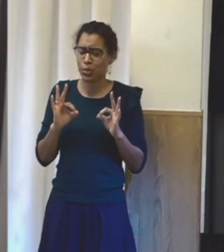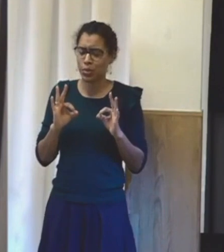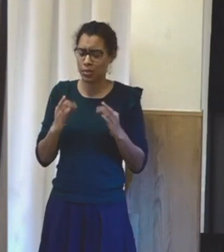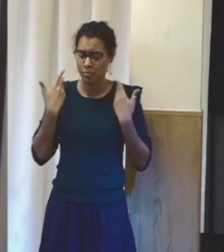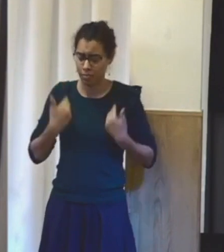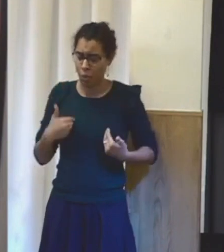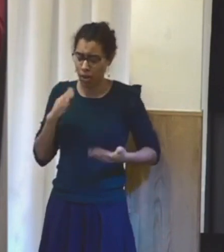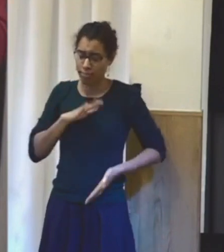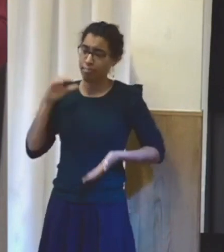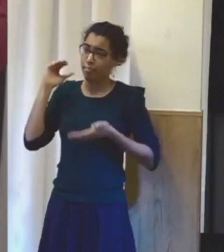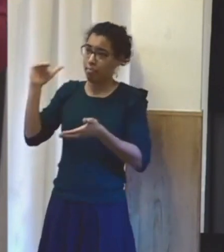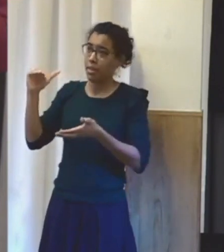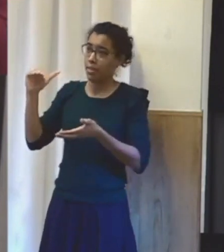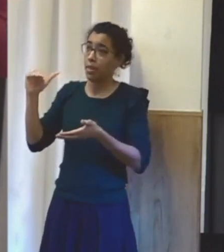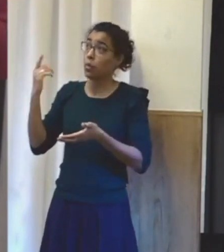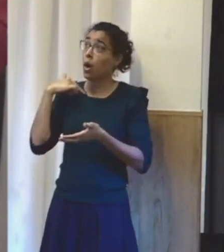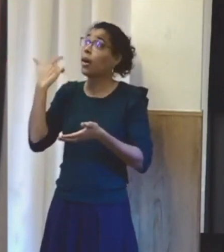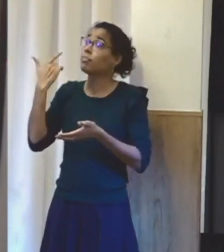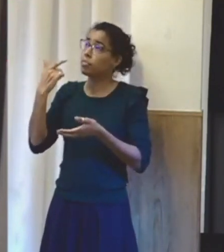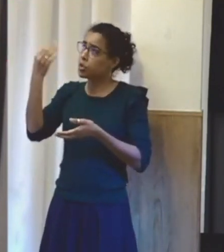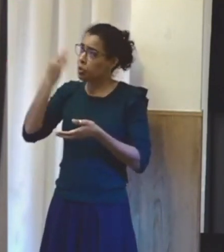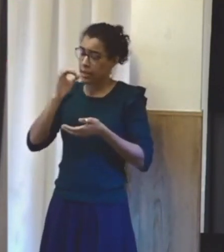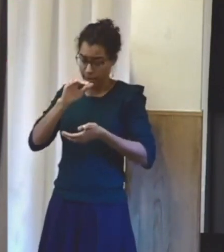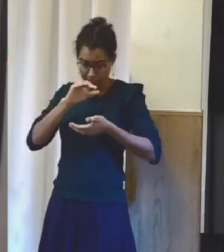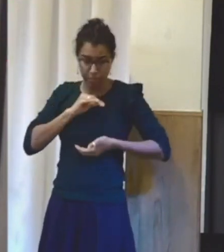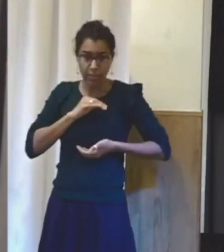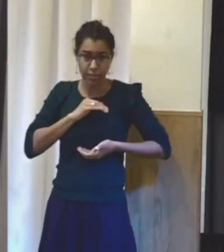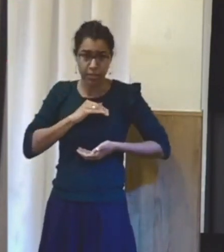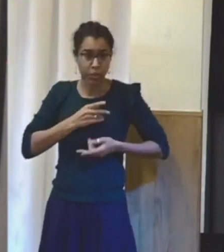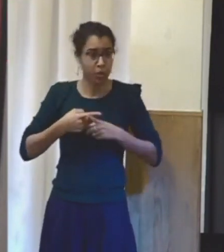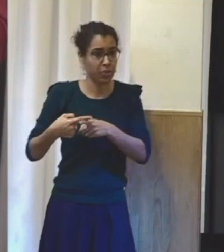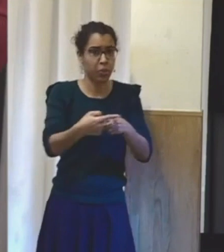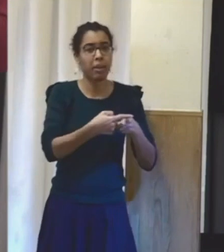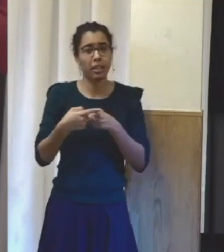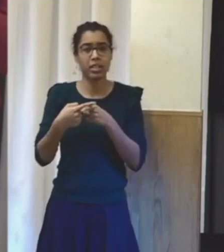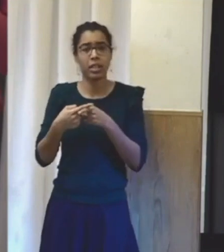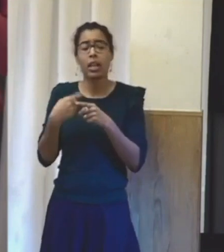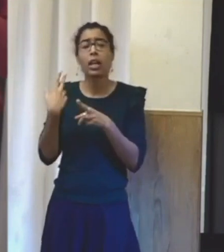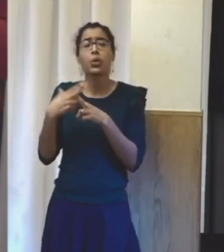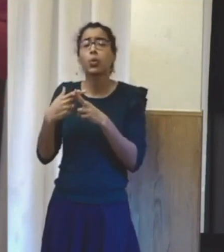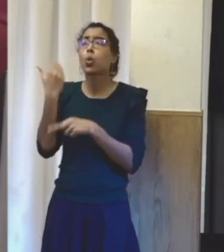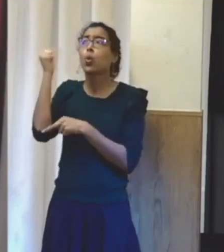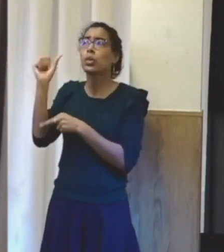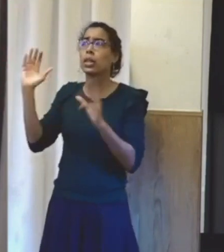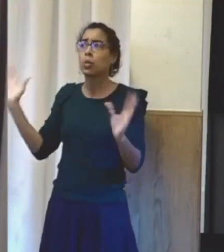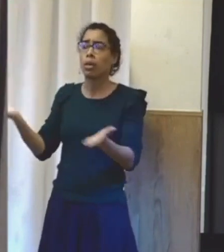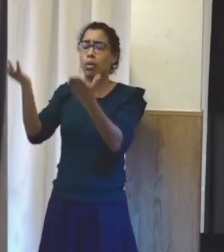tes mains afin d'apporter ce que tu as mis sur mon cœur, afin que ton nom seul soit ce nom élevé et glorifié.